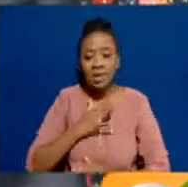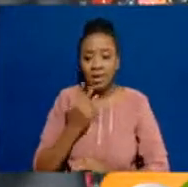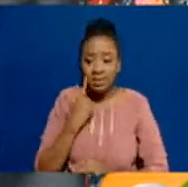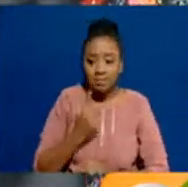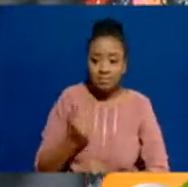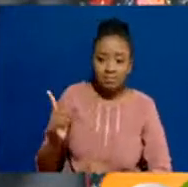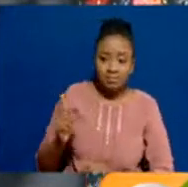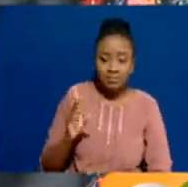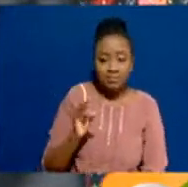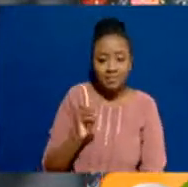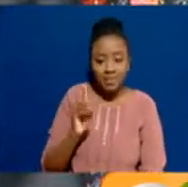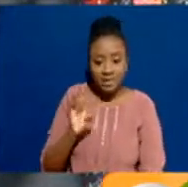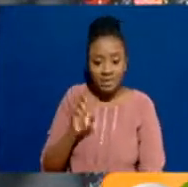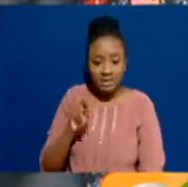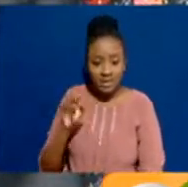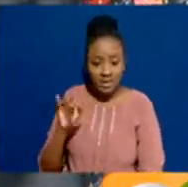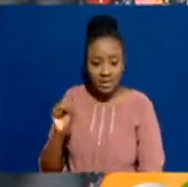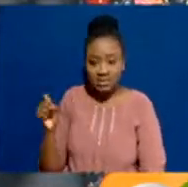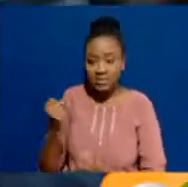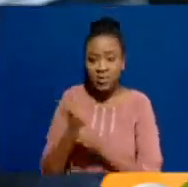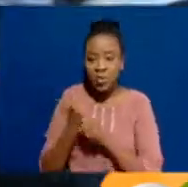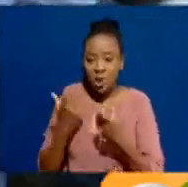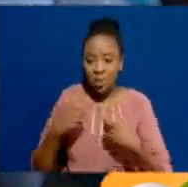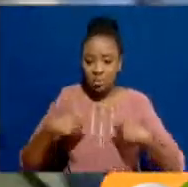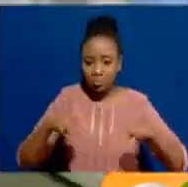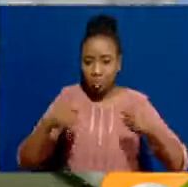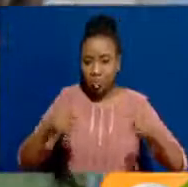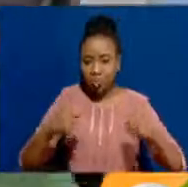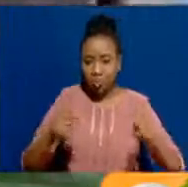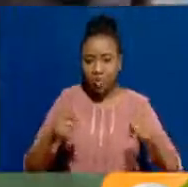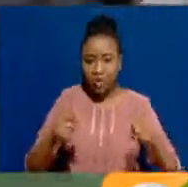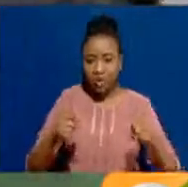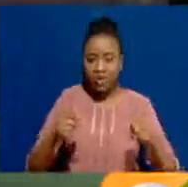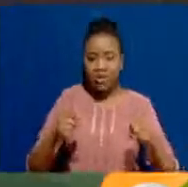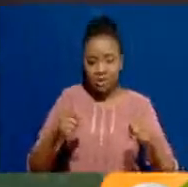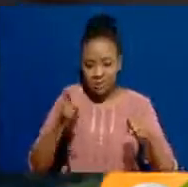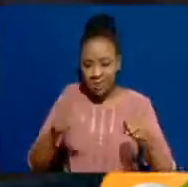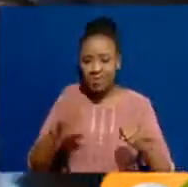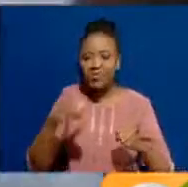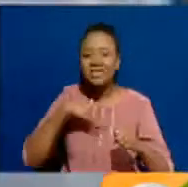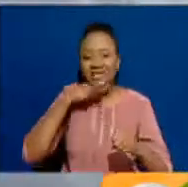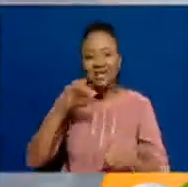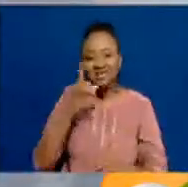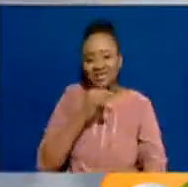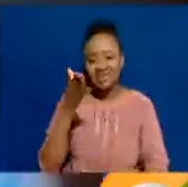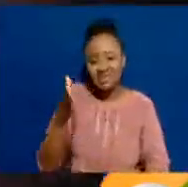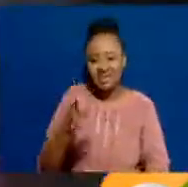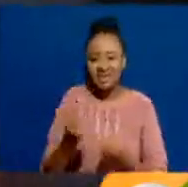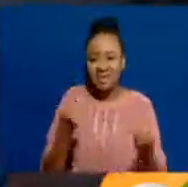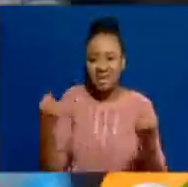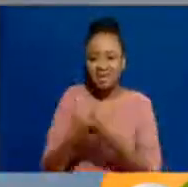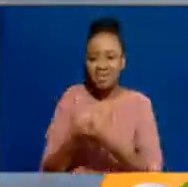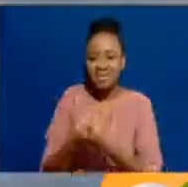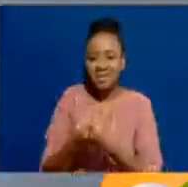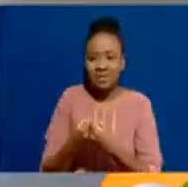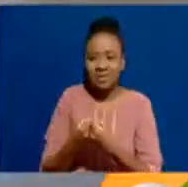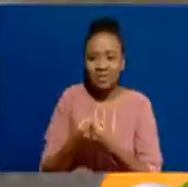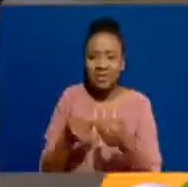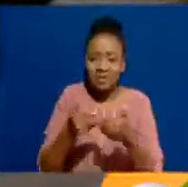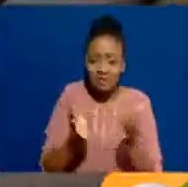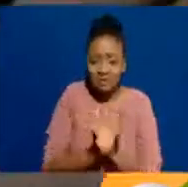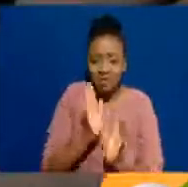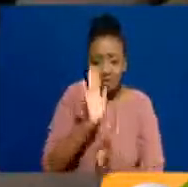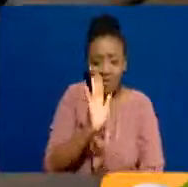Kipsang, mwendeshaji bodaboda aliyeaga dunia katika ajali hiyo. Kipsang ni miongoni mwa